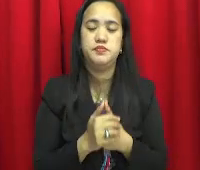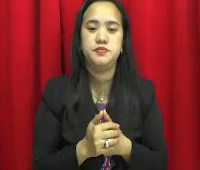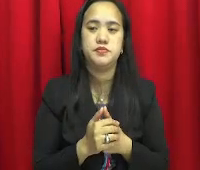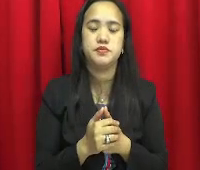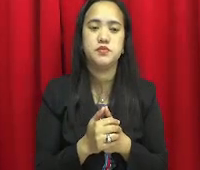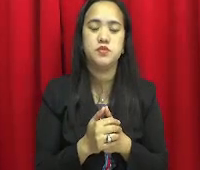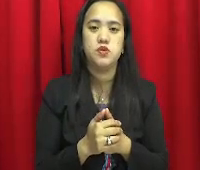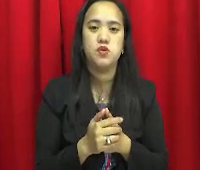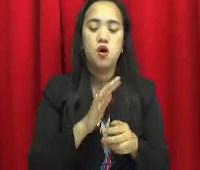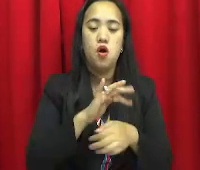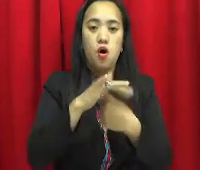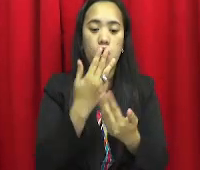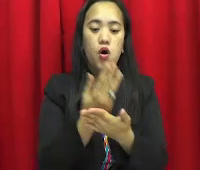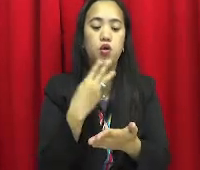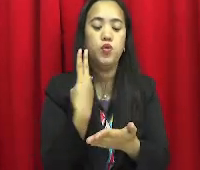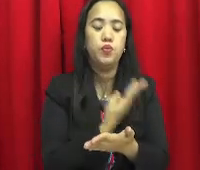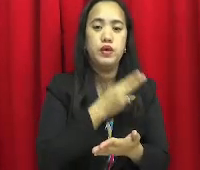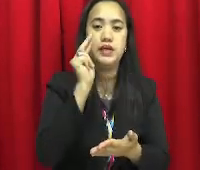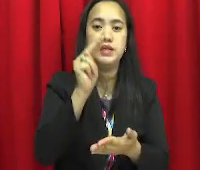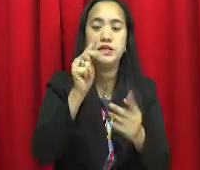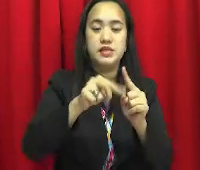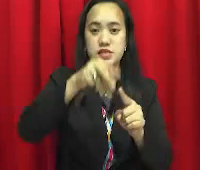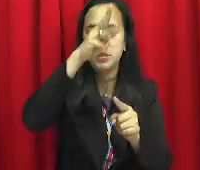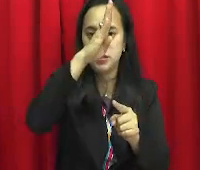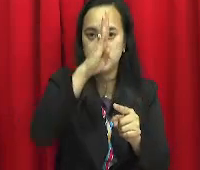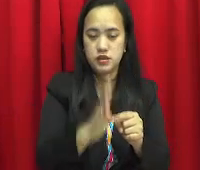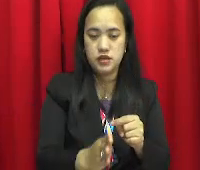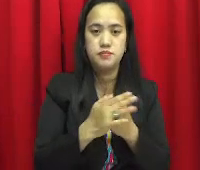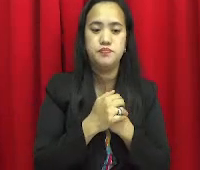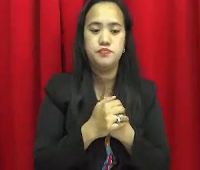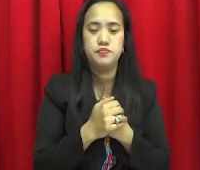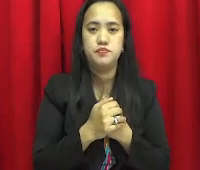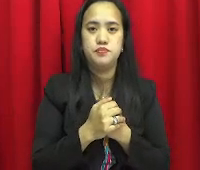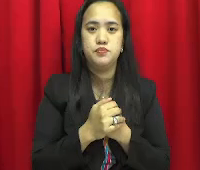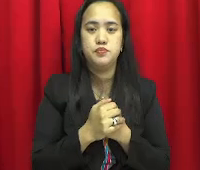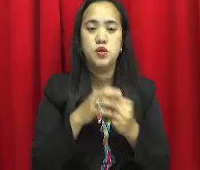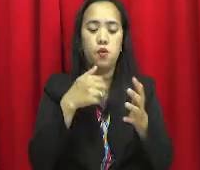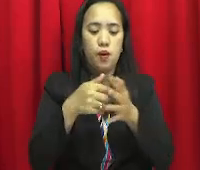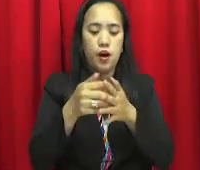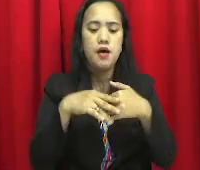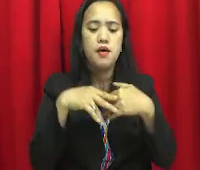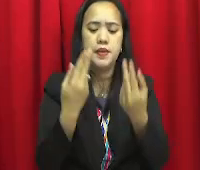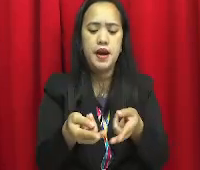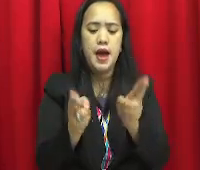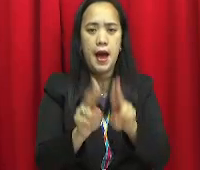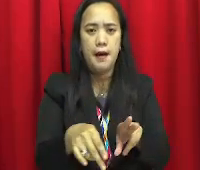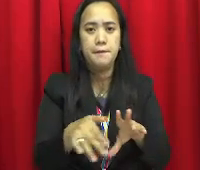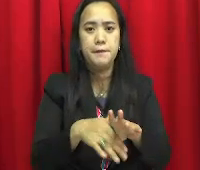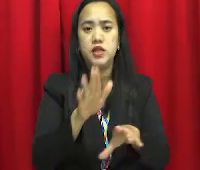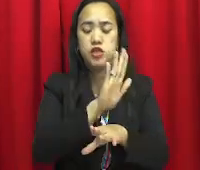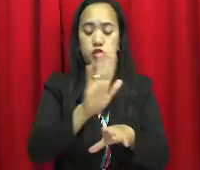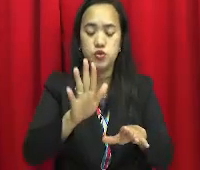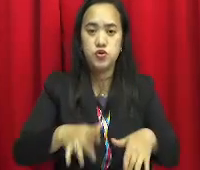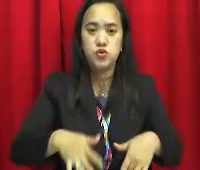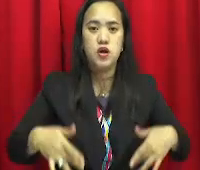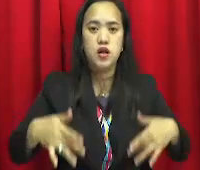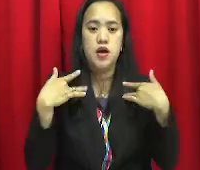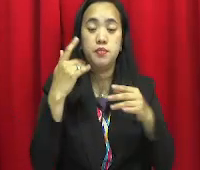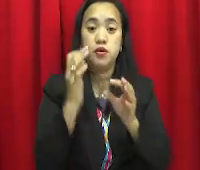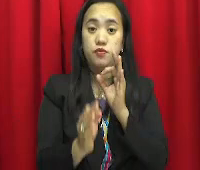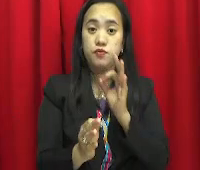ito. All we need is God. Yes, sir. All we need is God. Wala nang iba. If you have God, you have